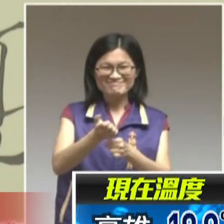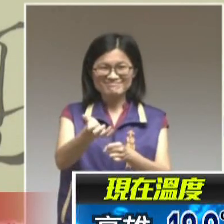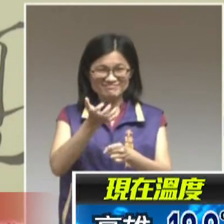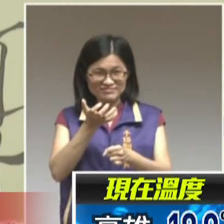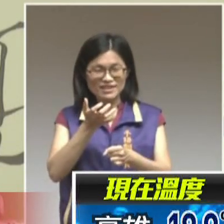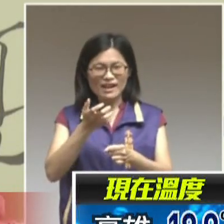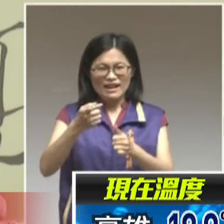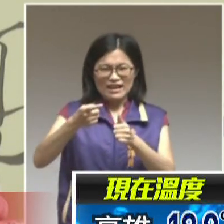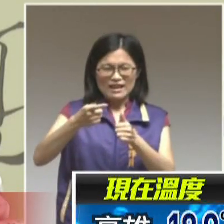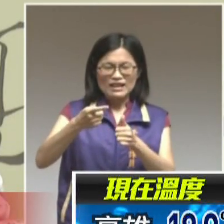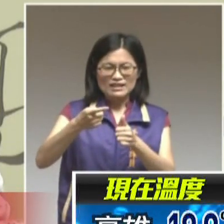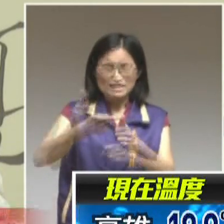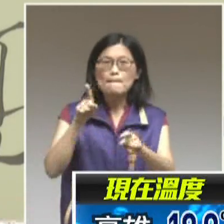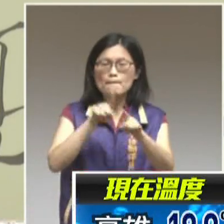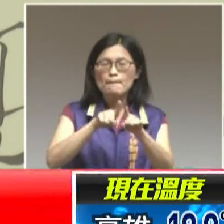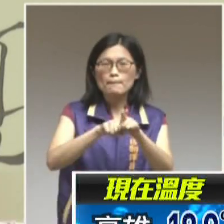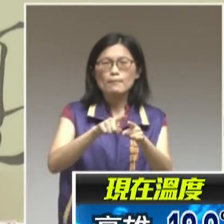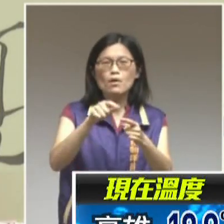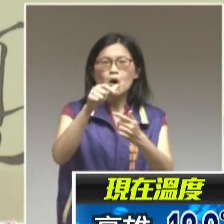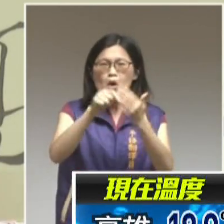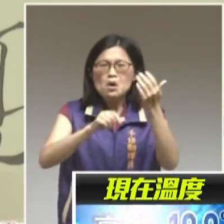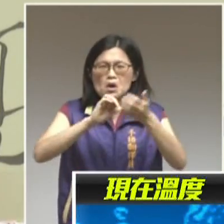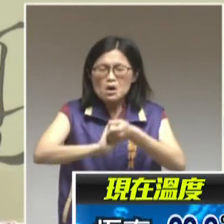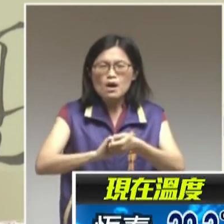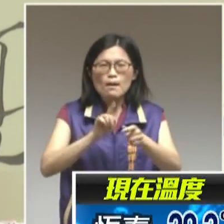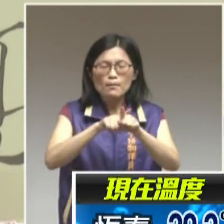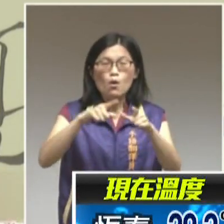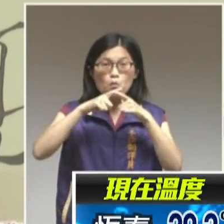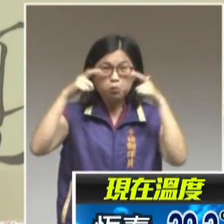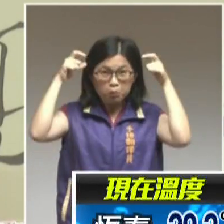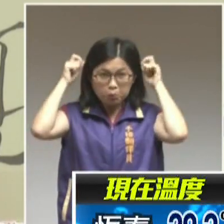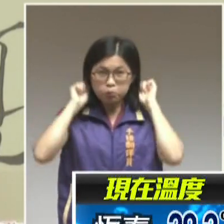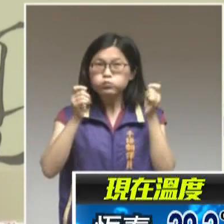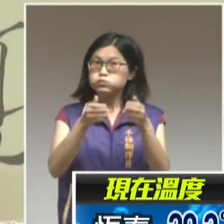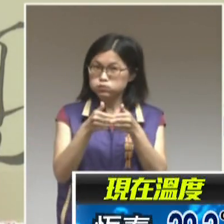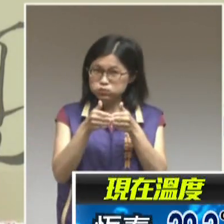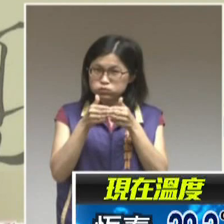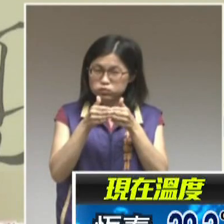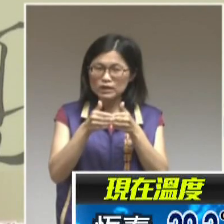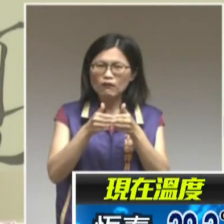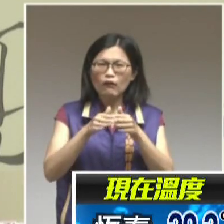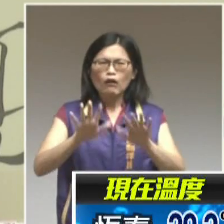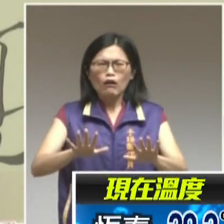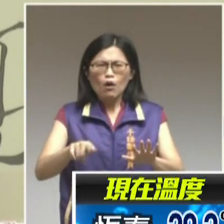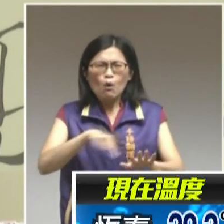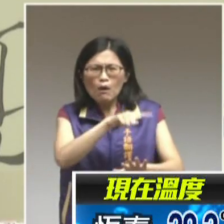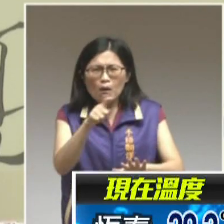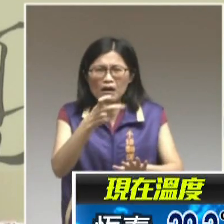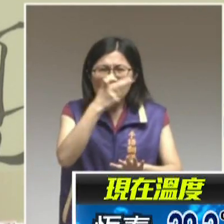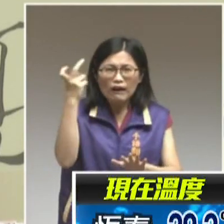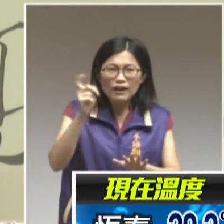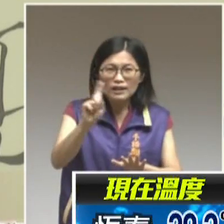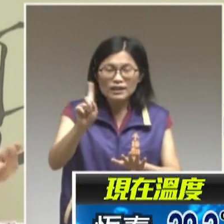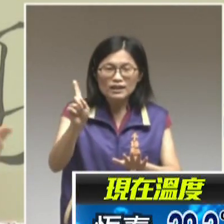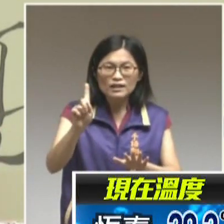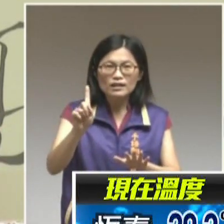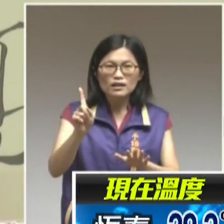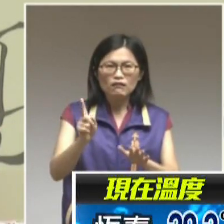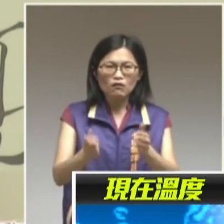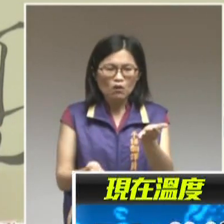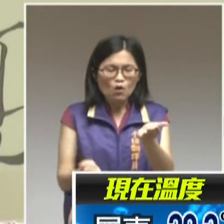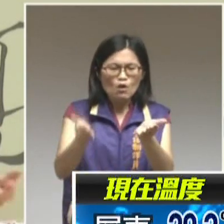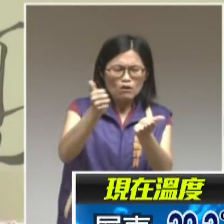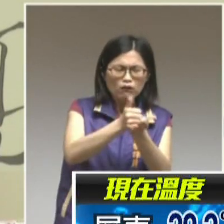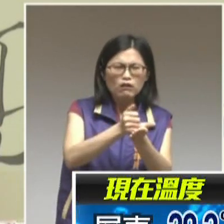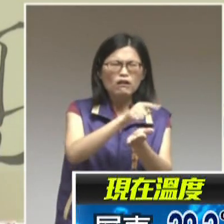第三届 PCR 的筛检，入园的时阵口罩要挂掉哦。无，那即届咱嘛发现着讲，去咧船仔顶咧修